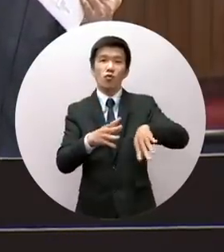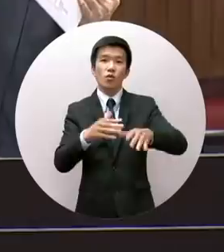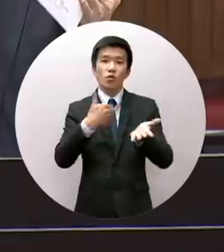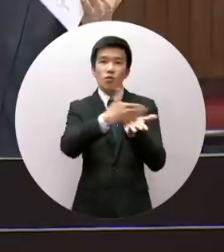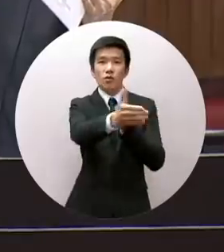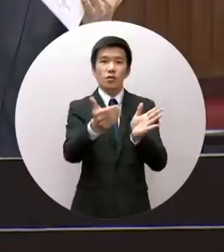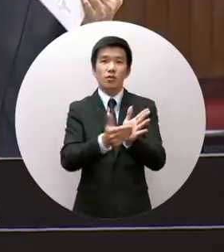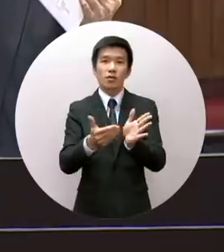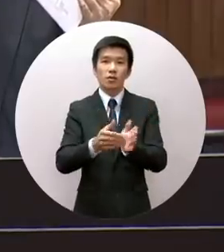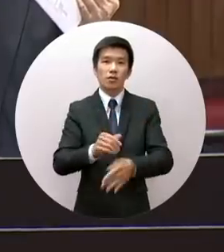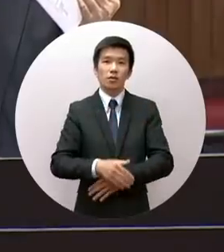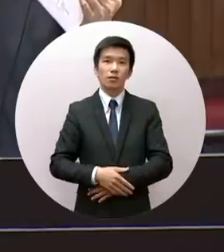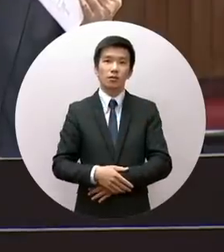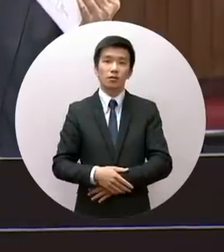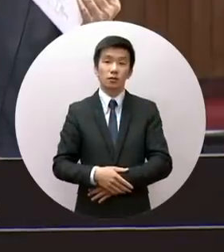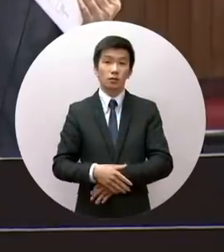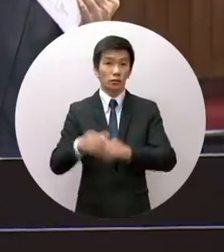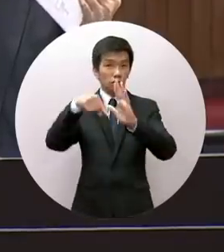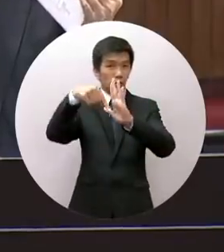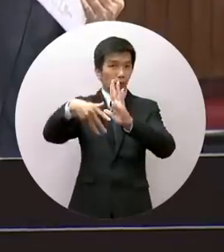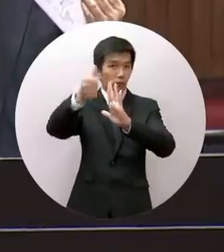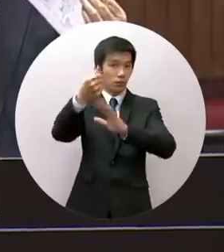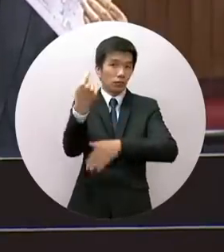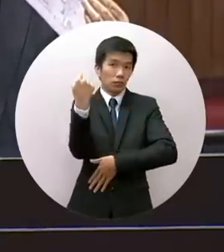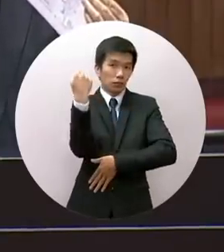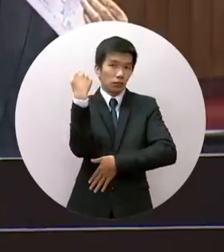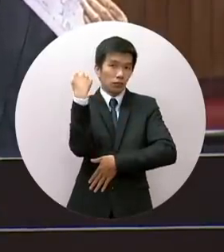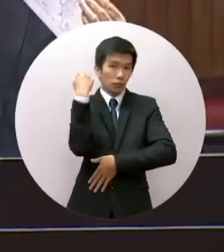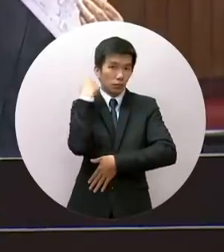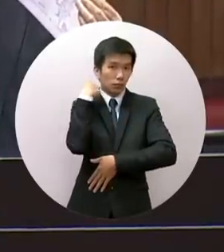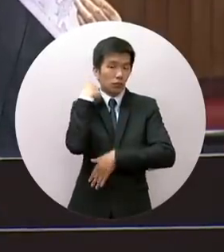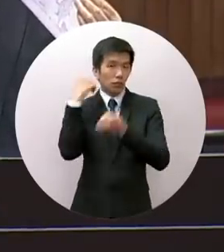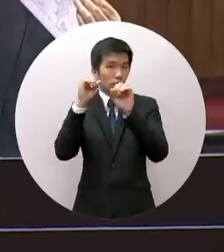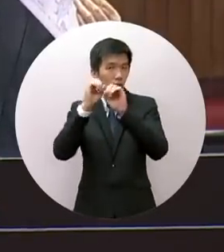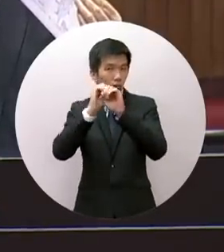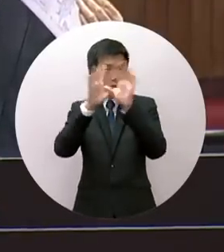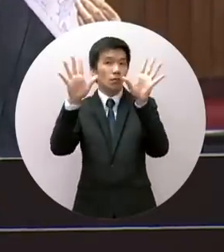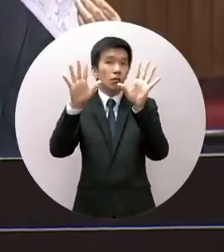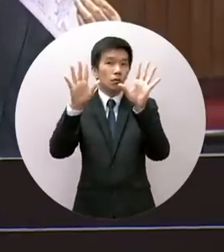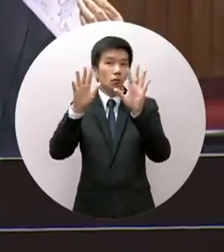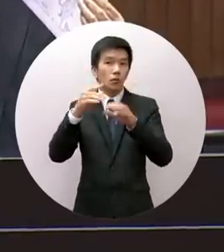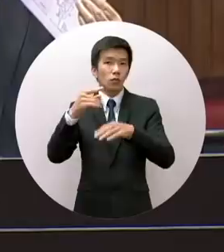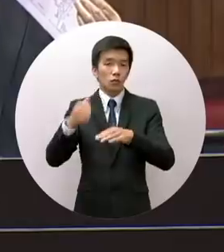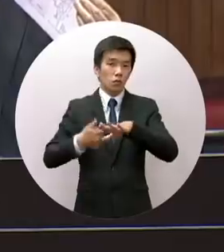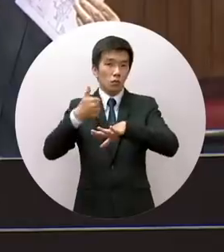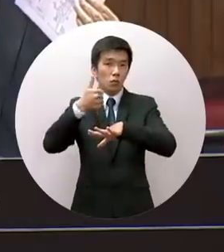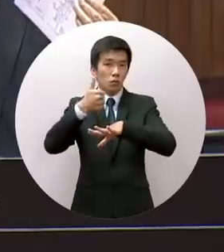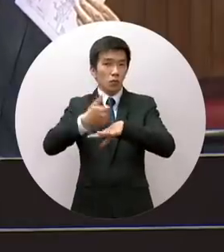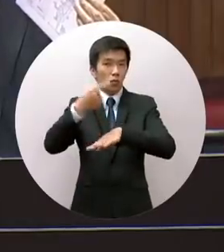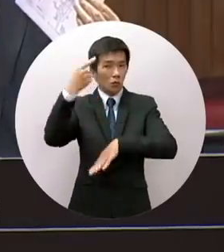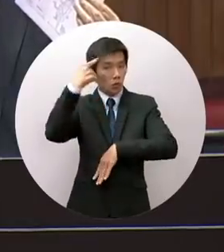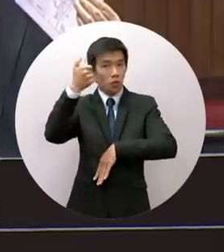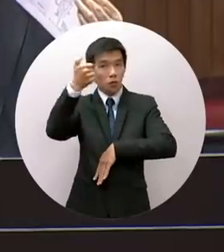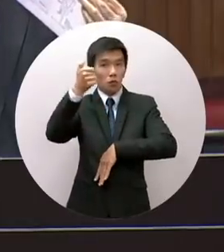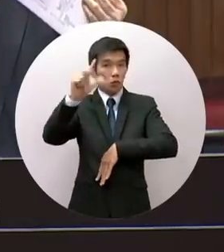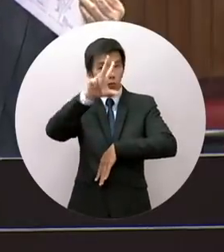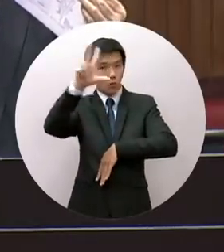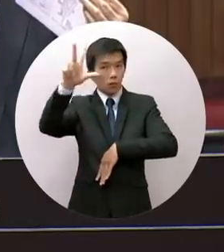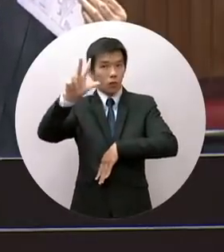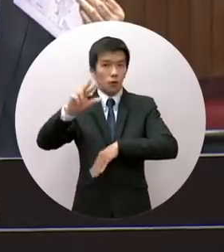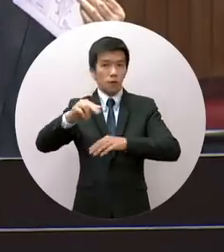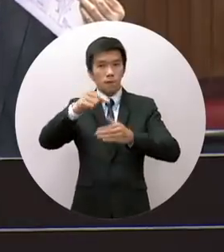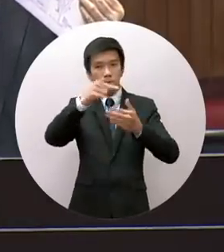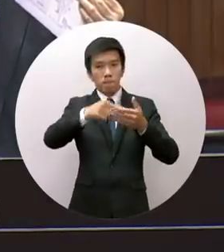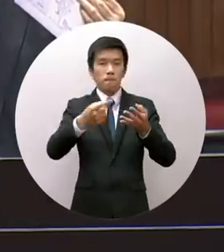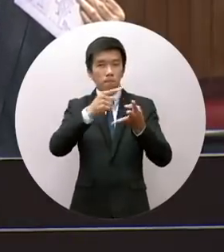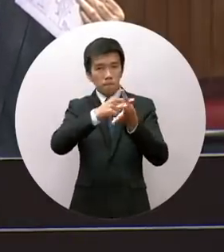了。院长，你昨天拨了一个50天任内14项改革，那这